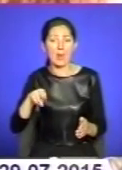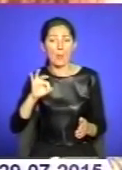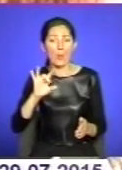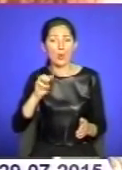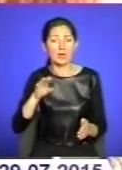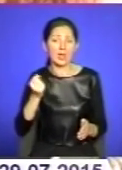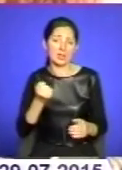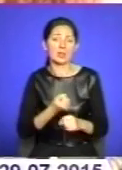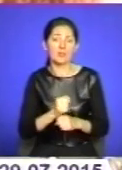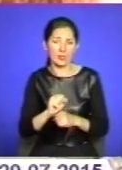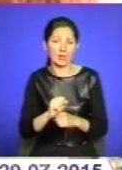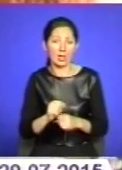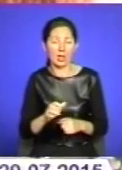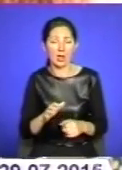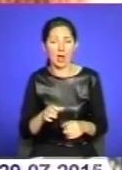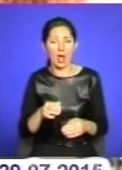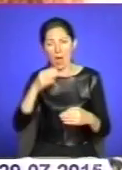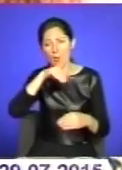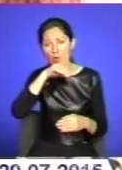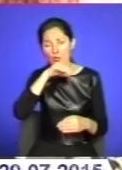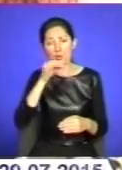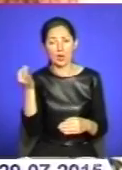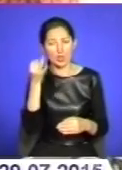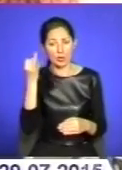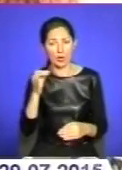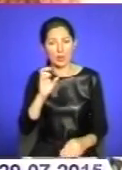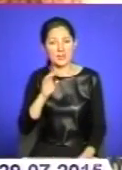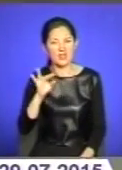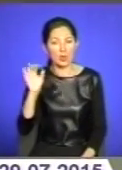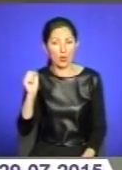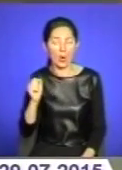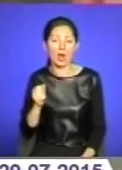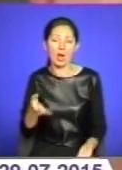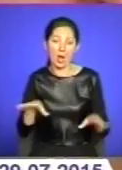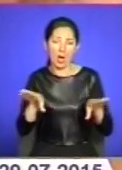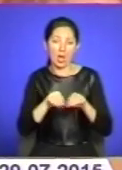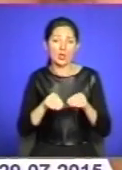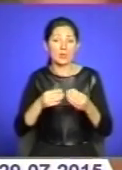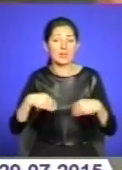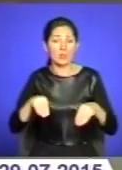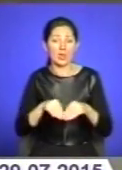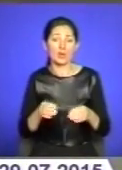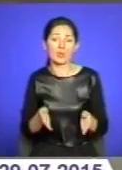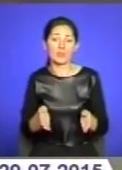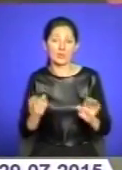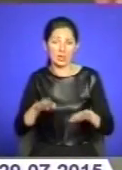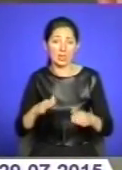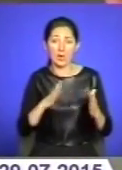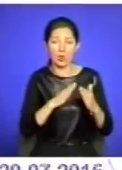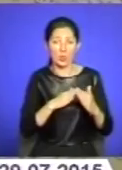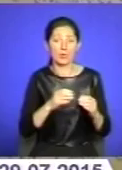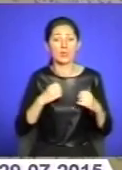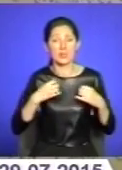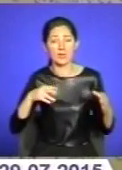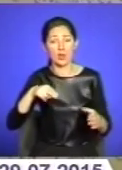характеру. Професор-історик Йосип Свинко разом із рідними покидав домівку із території Польщі на свято Покрови 14 жовтня